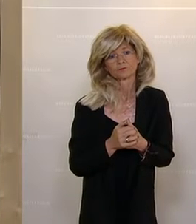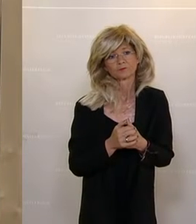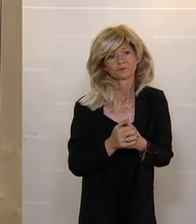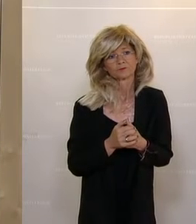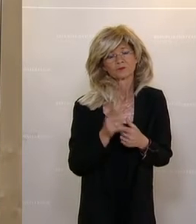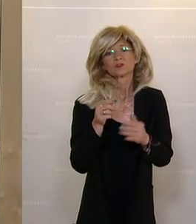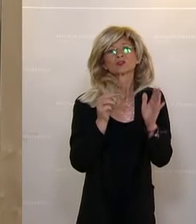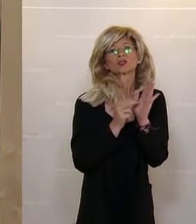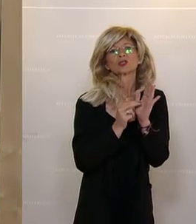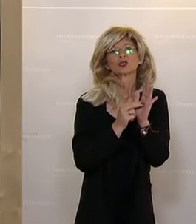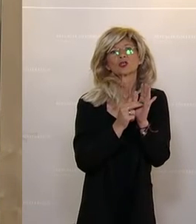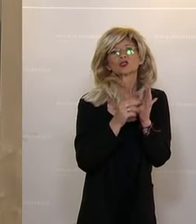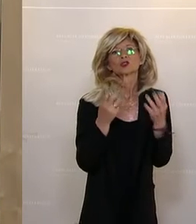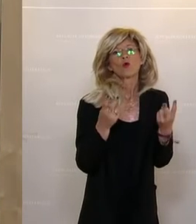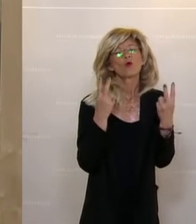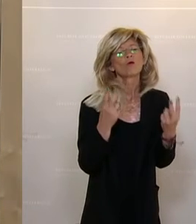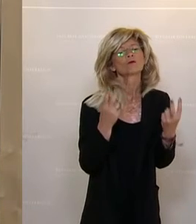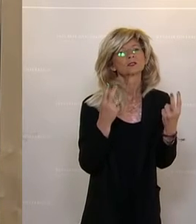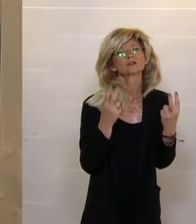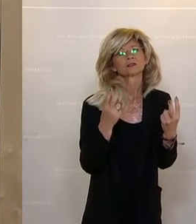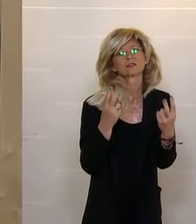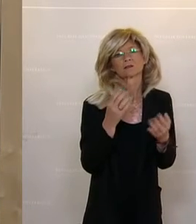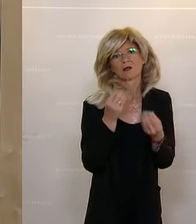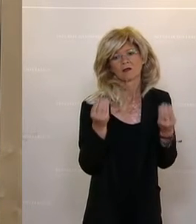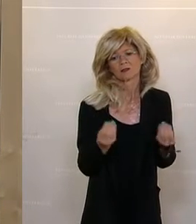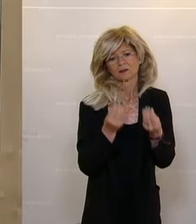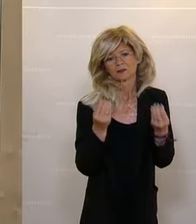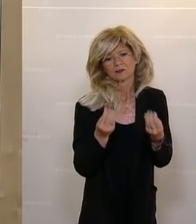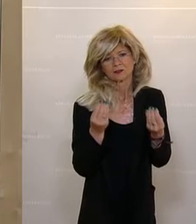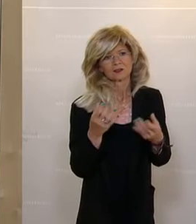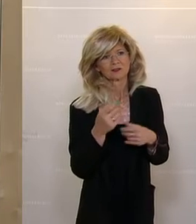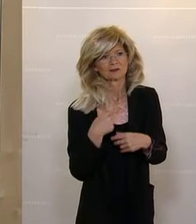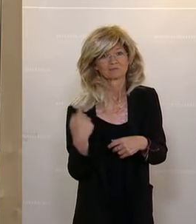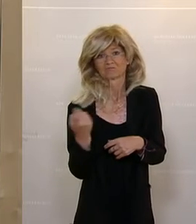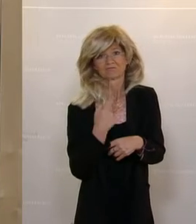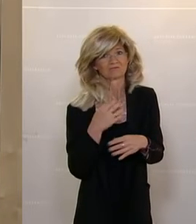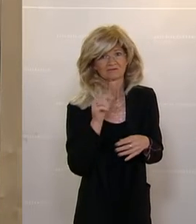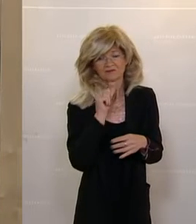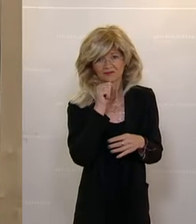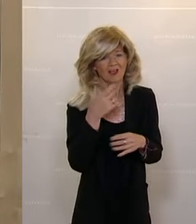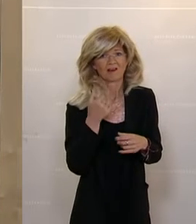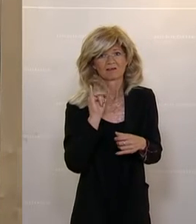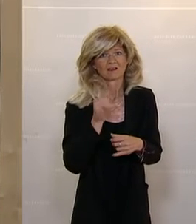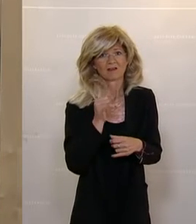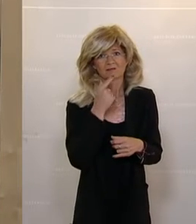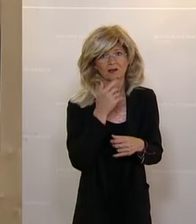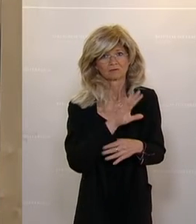wichtigeren Dingen aus meiner Sicht ist, also es wird von uns ganz bestimmt keine Zustimmung geben zur Verlängerung